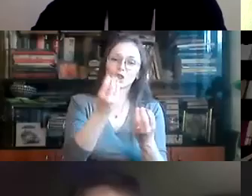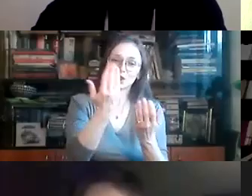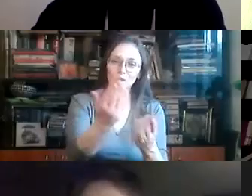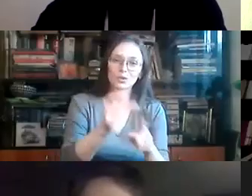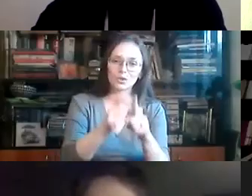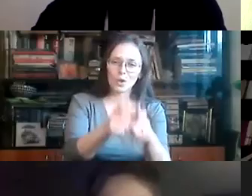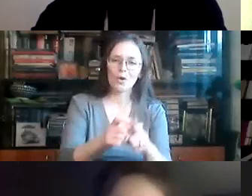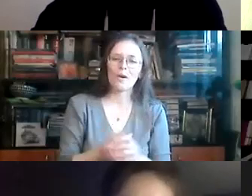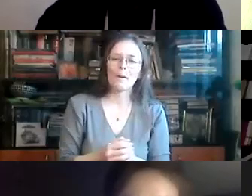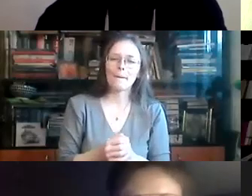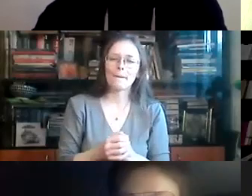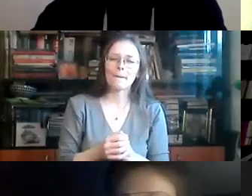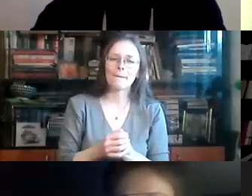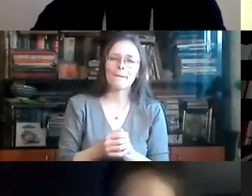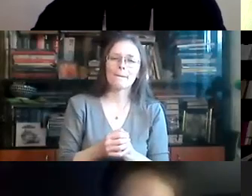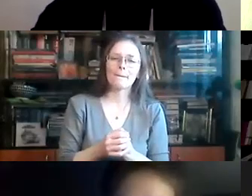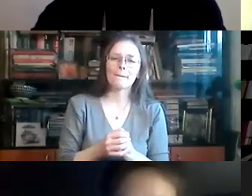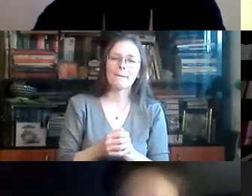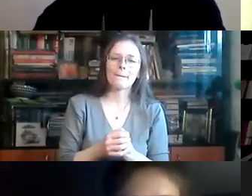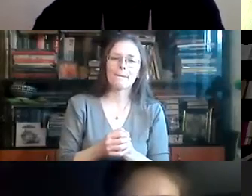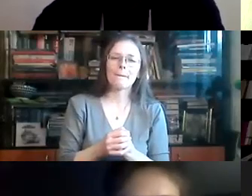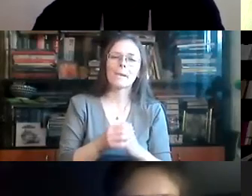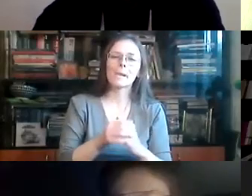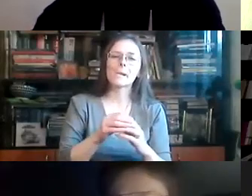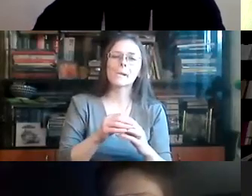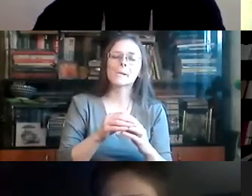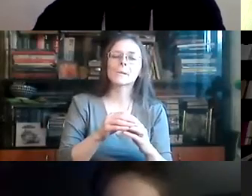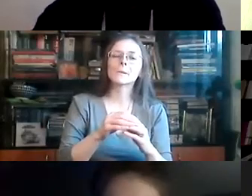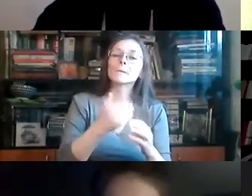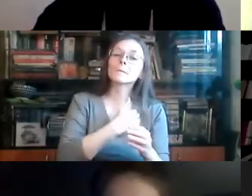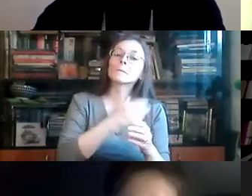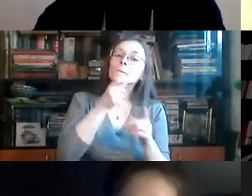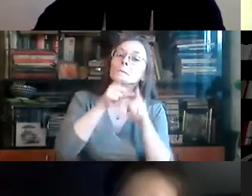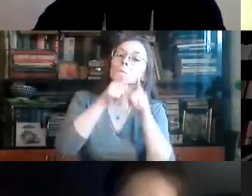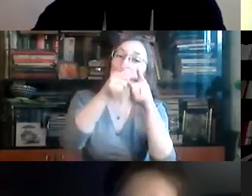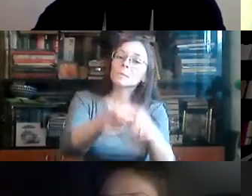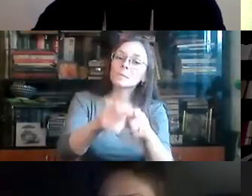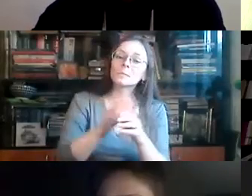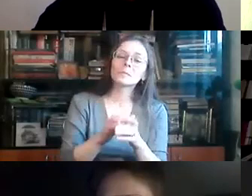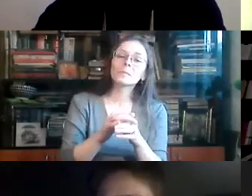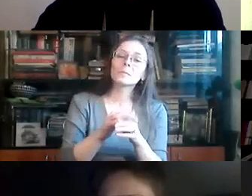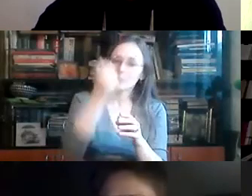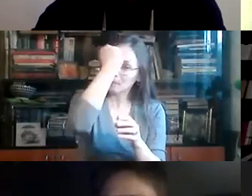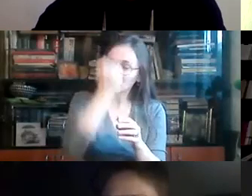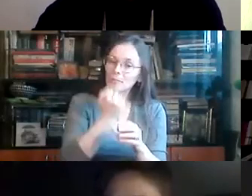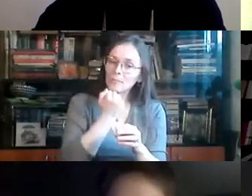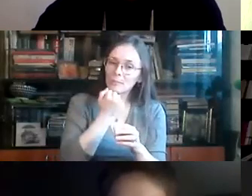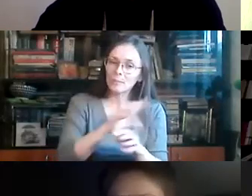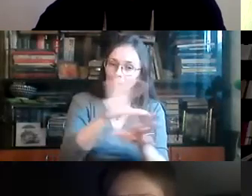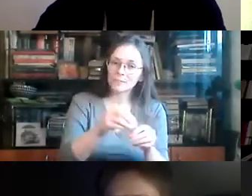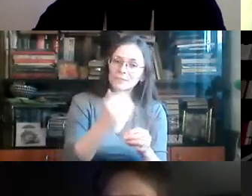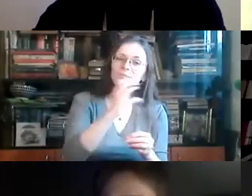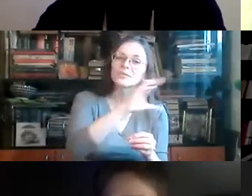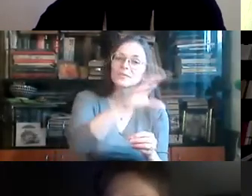да. Давай, Денис. Ага. Ну, я хочу сказать, что вот сказать спасибо Свете, Оксане, что вы сделали эту